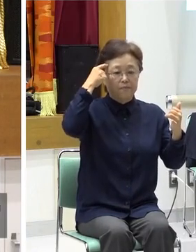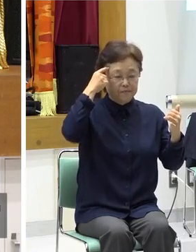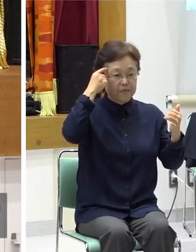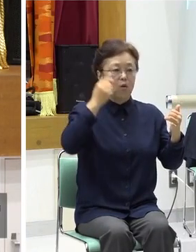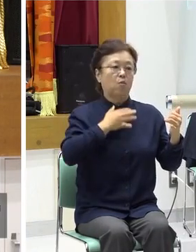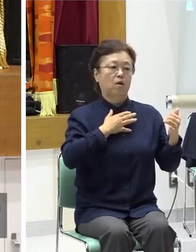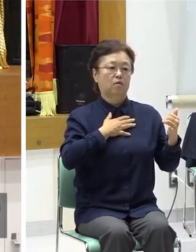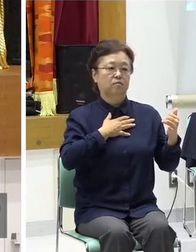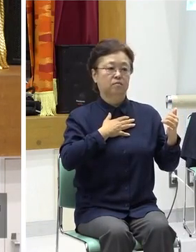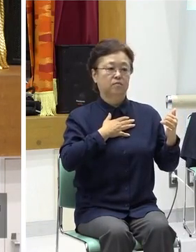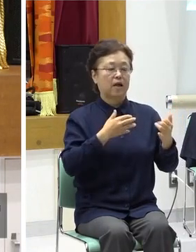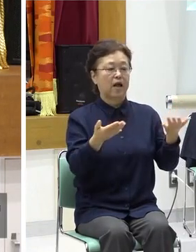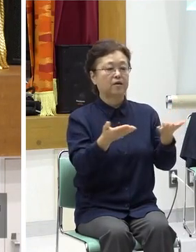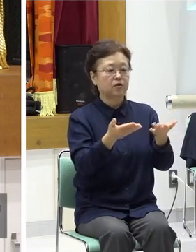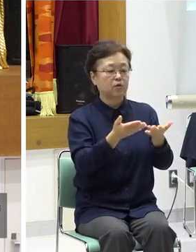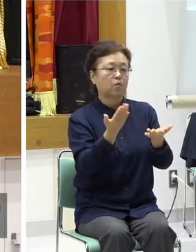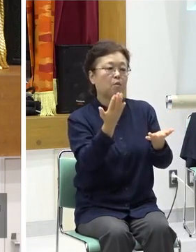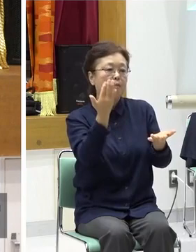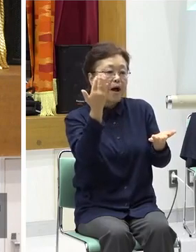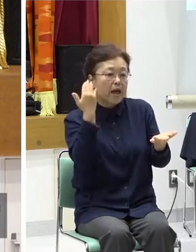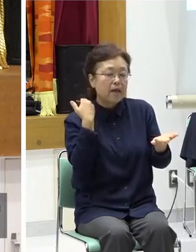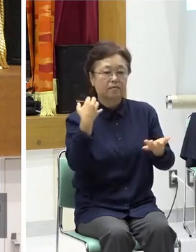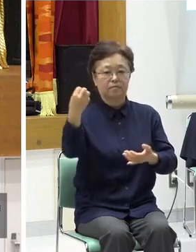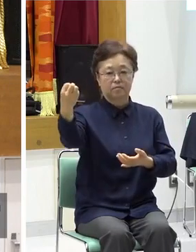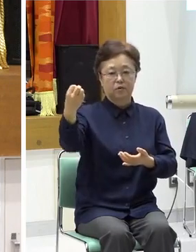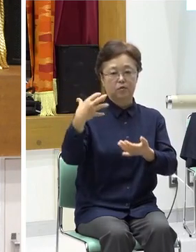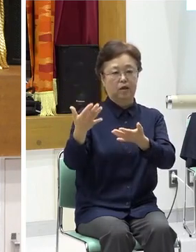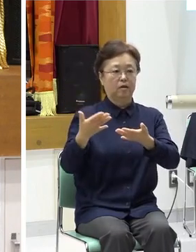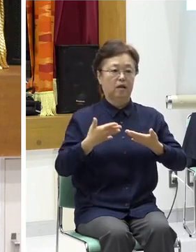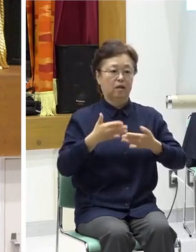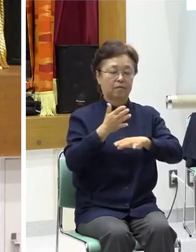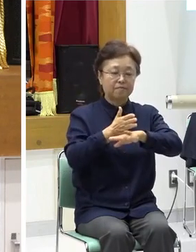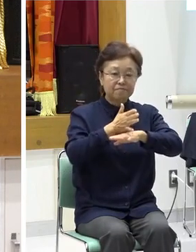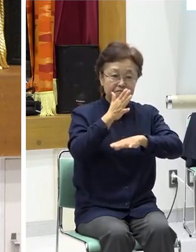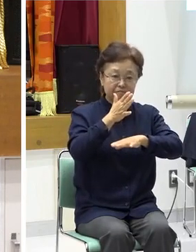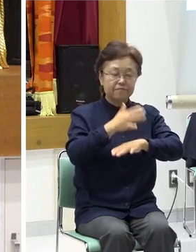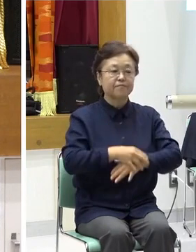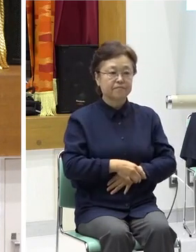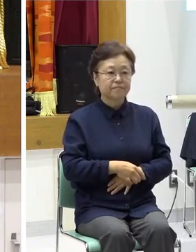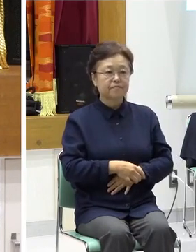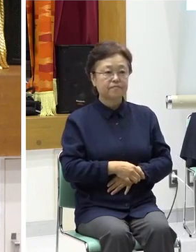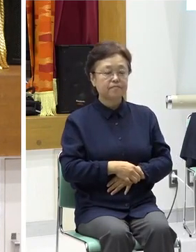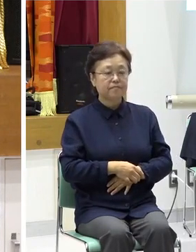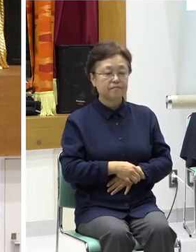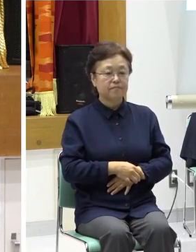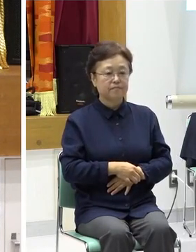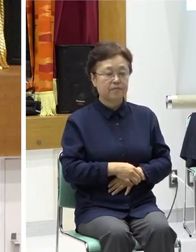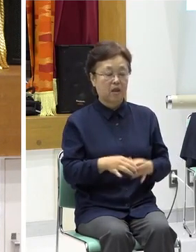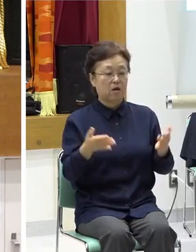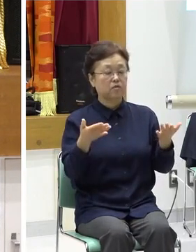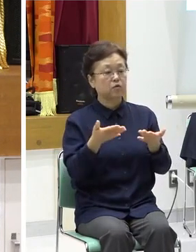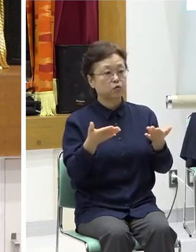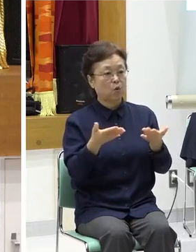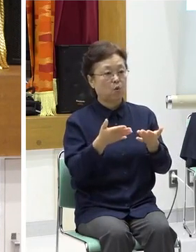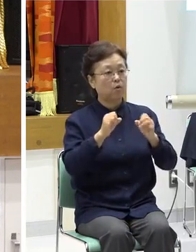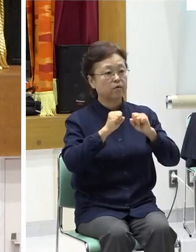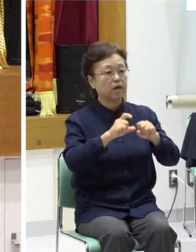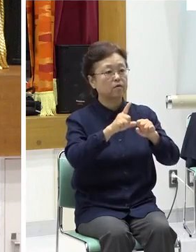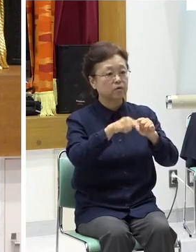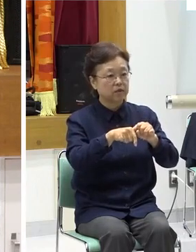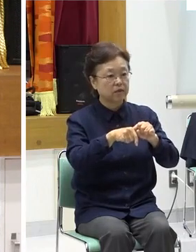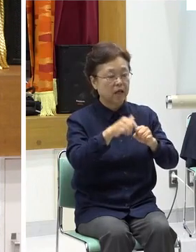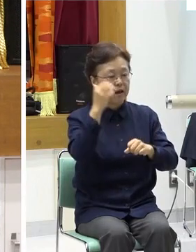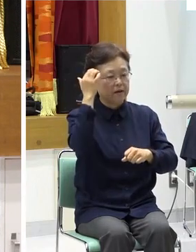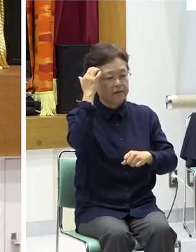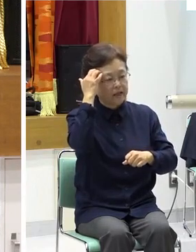ら多分大変ありがたいというふうに思います。それと事業を行うところで悩みが出る